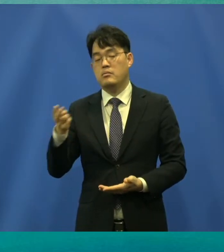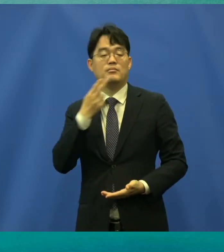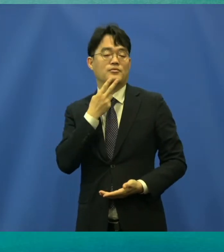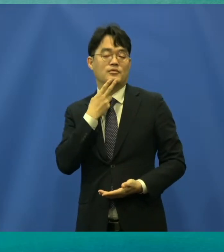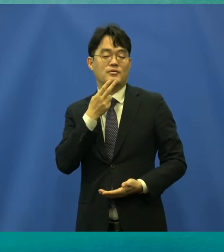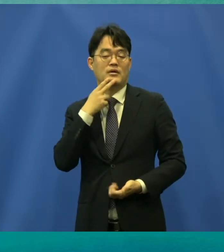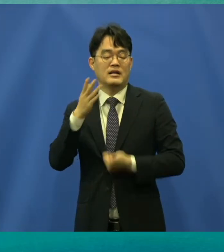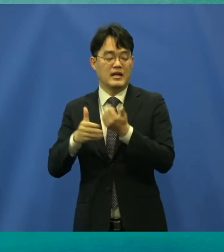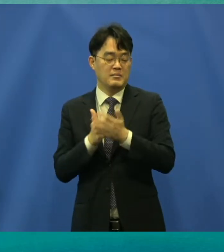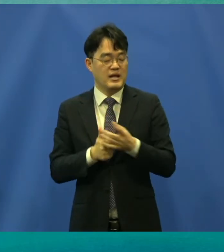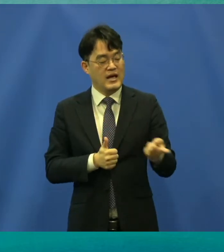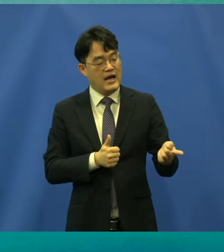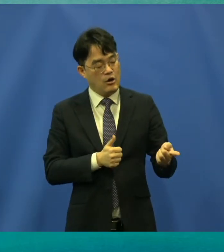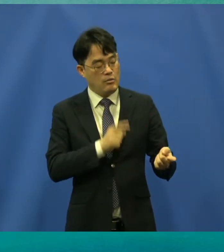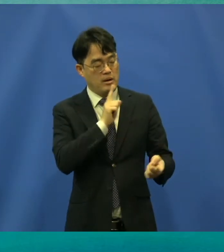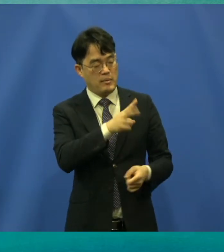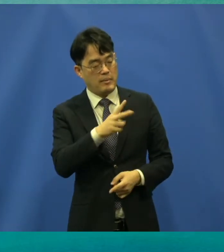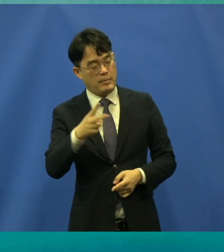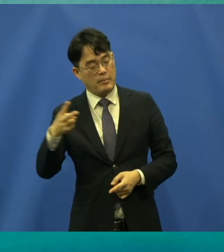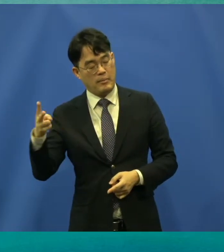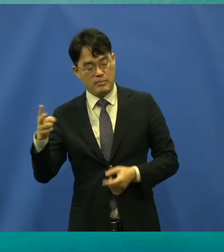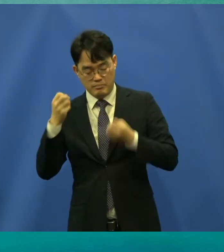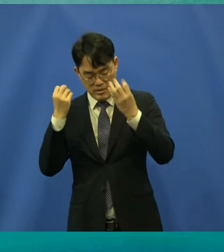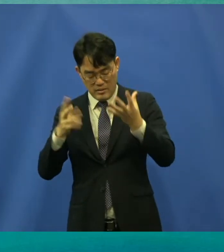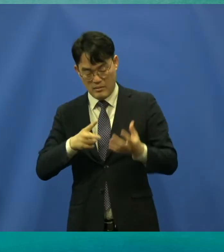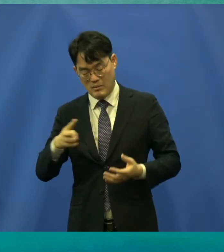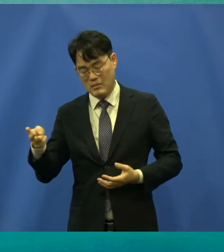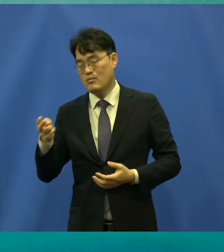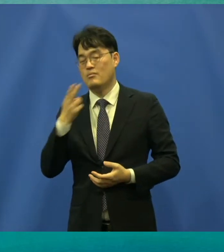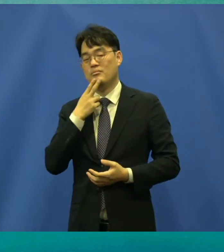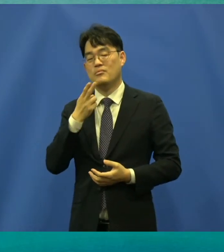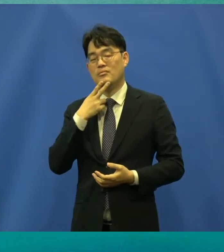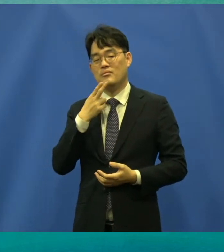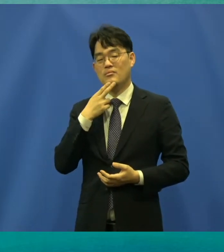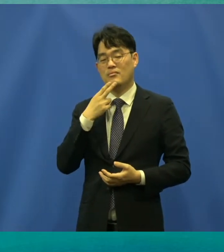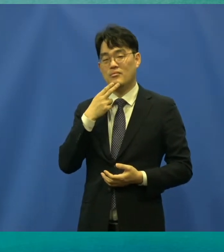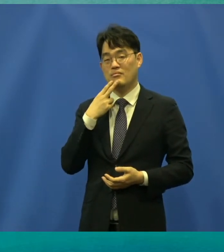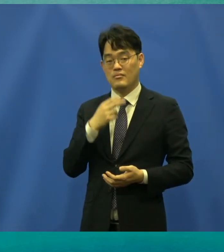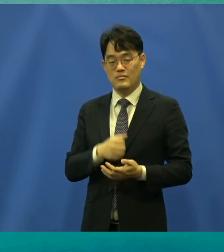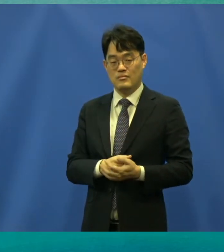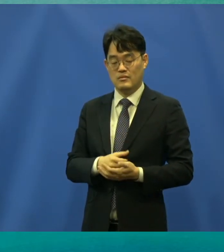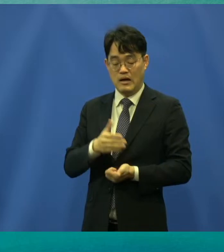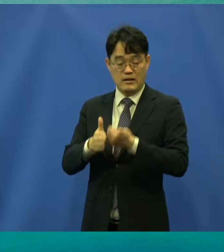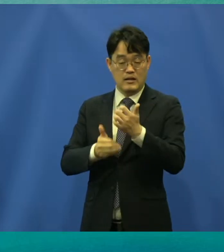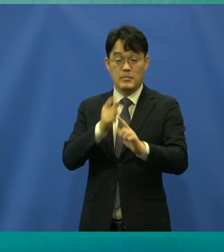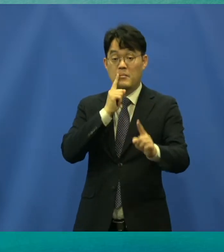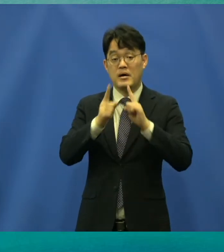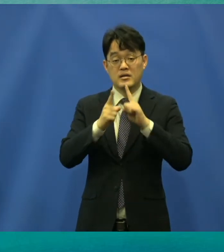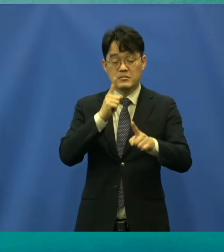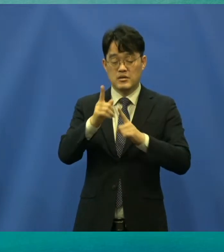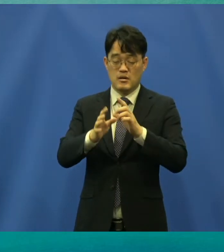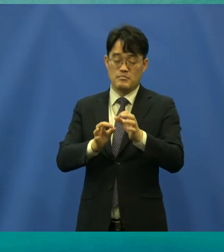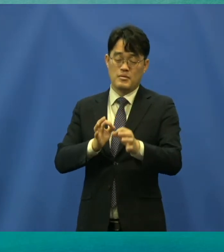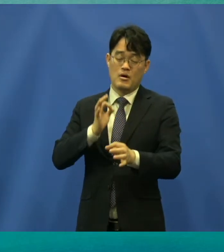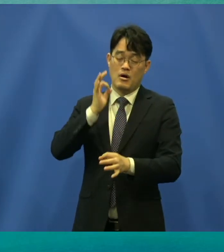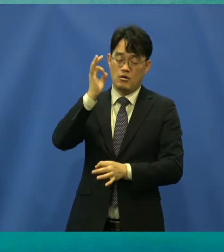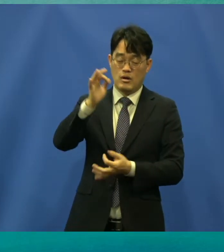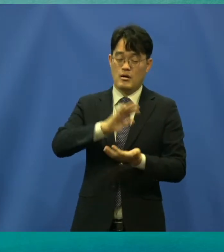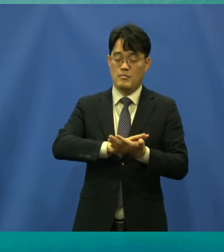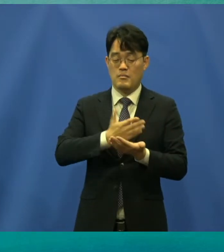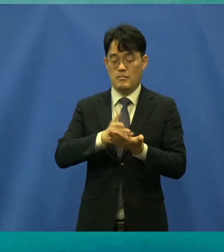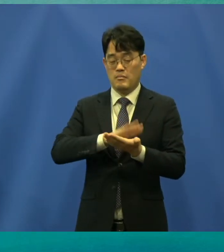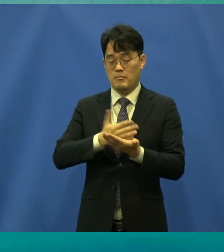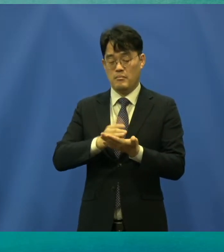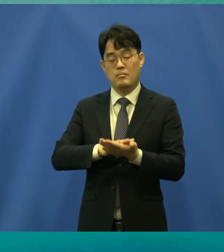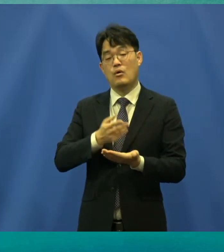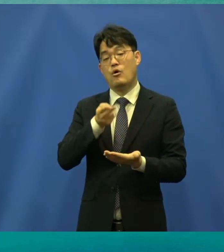주시지 않습니다. 새로운 말씀은 없습니다. 어떤 말씀이 새로운 말씀을 전한다, 어느 목사님이 아주